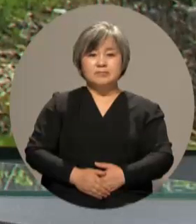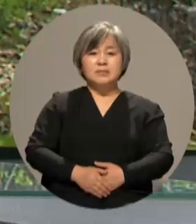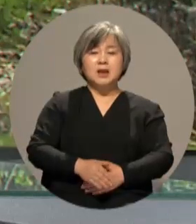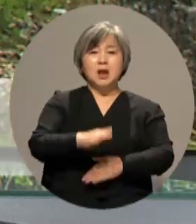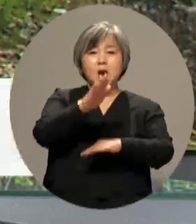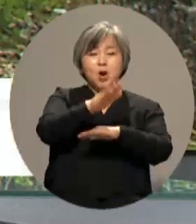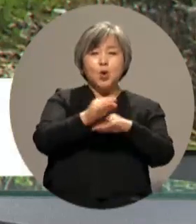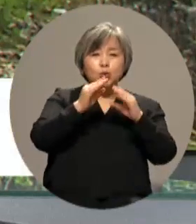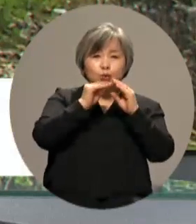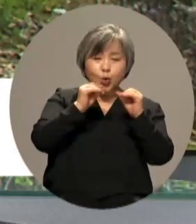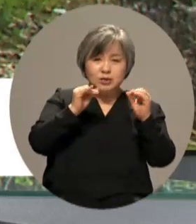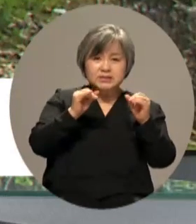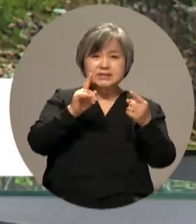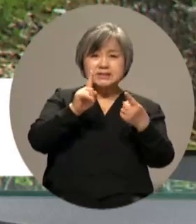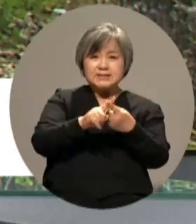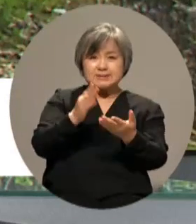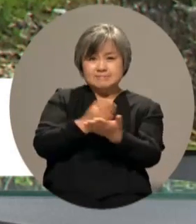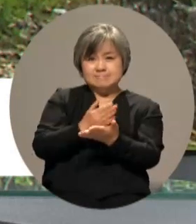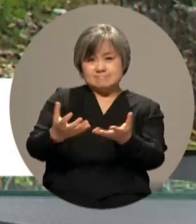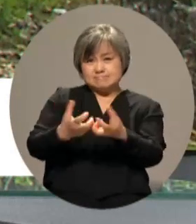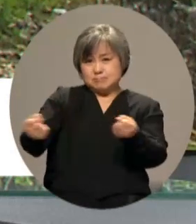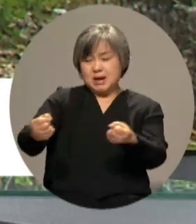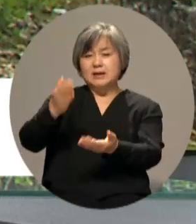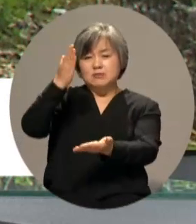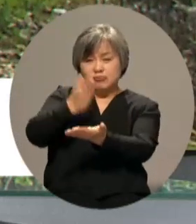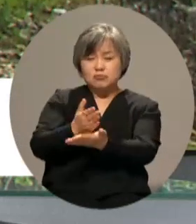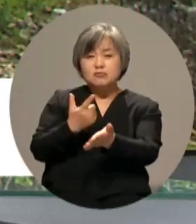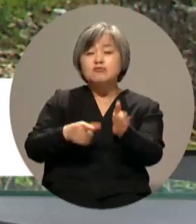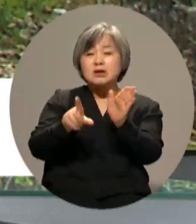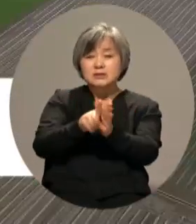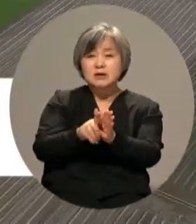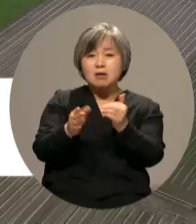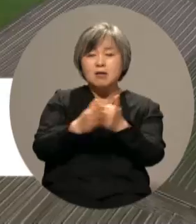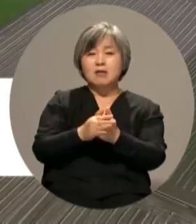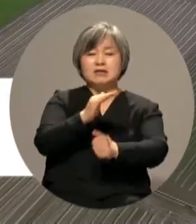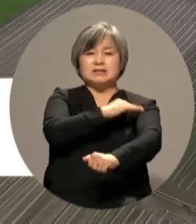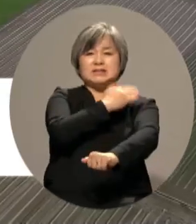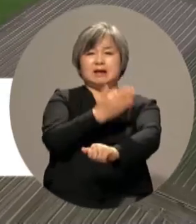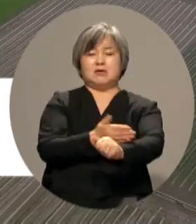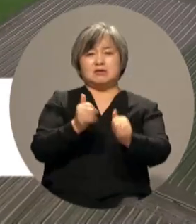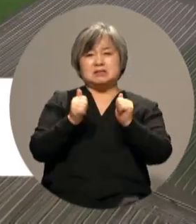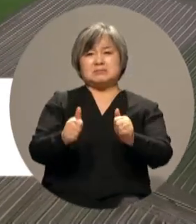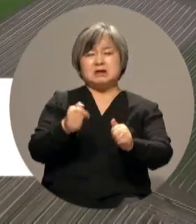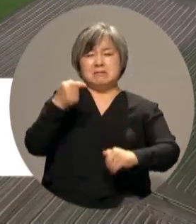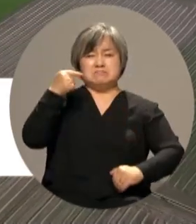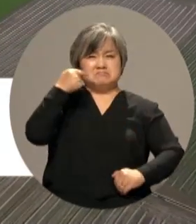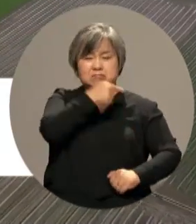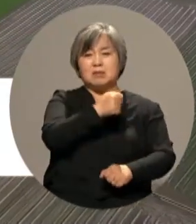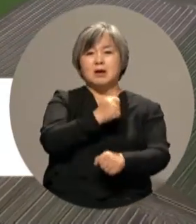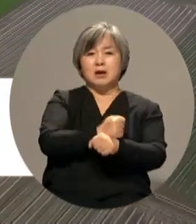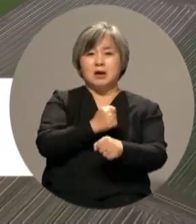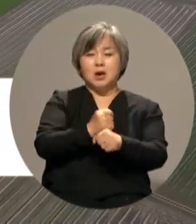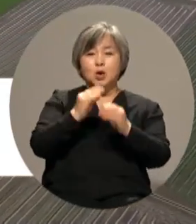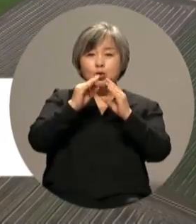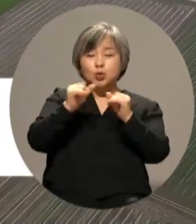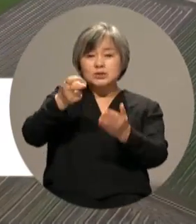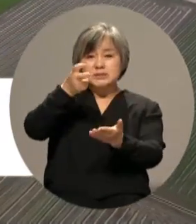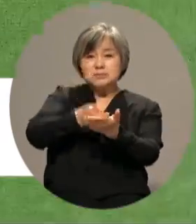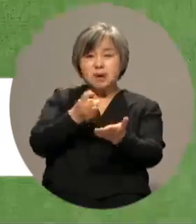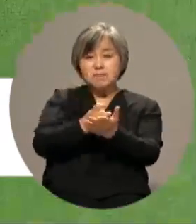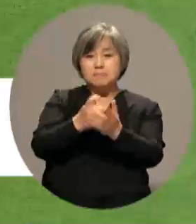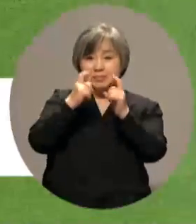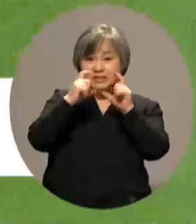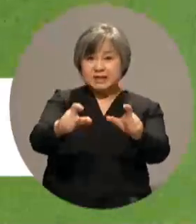농지 투기와 농지 쪼개기를 막기 위해 농지 취득 자격 심사가 강화됩니다. 정주시는 농지법 시행령